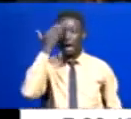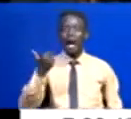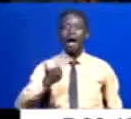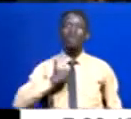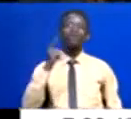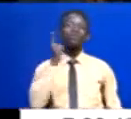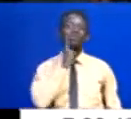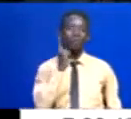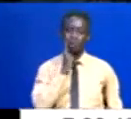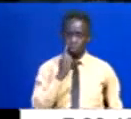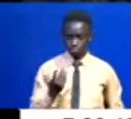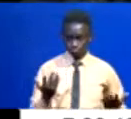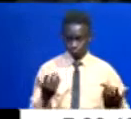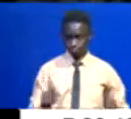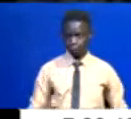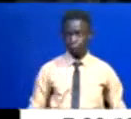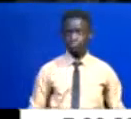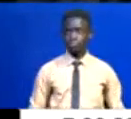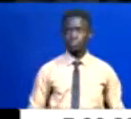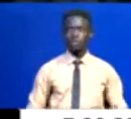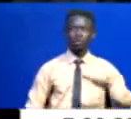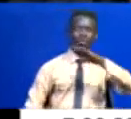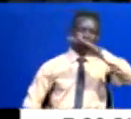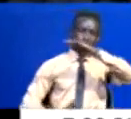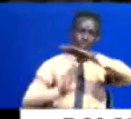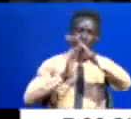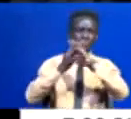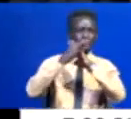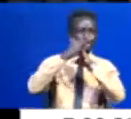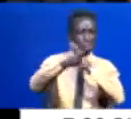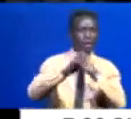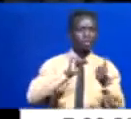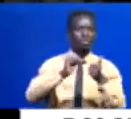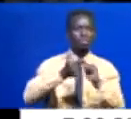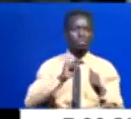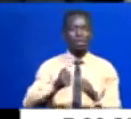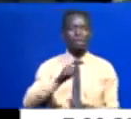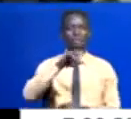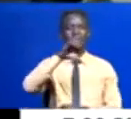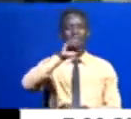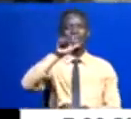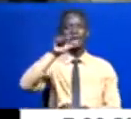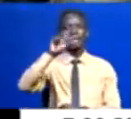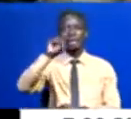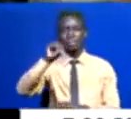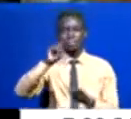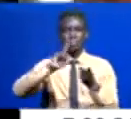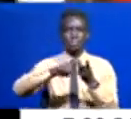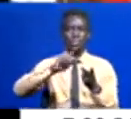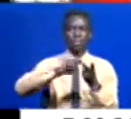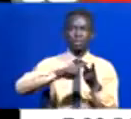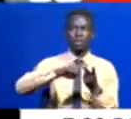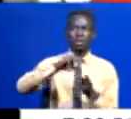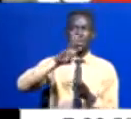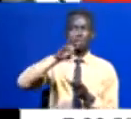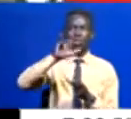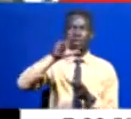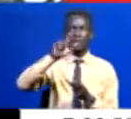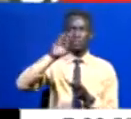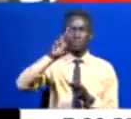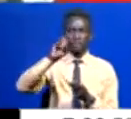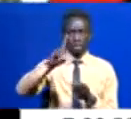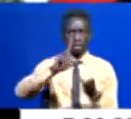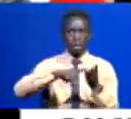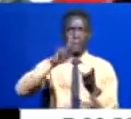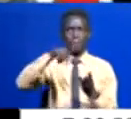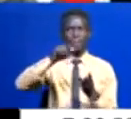Waliokuwa wanariadha mashuhuri wa humu nchini: William Tanui, Sally Barsosio, Wilfred Bungei, John Ngugi, Patrick